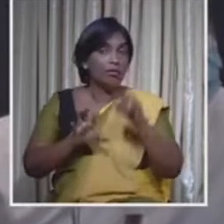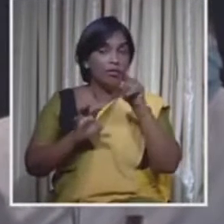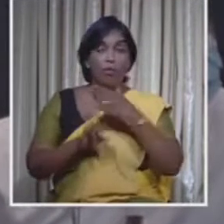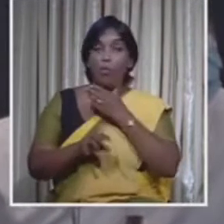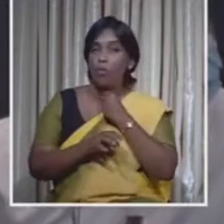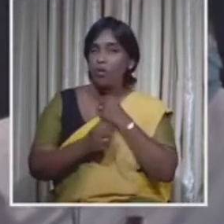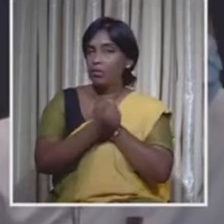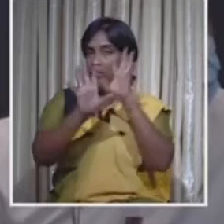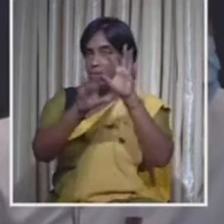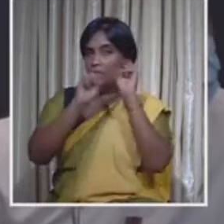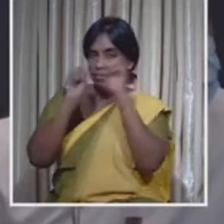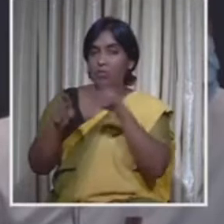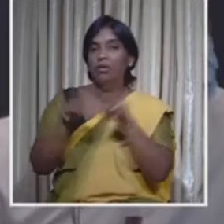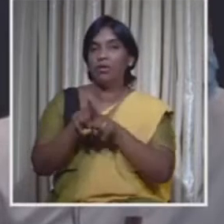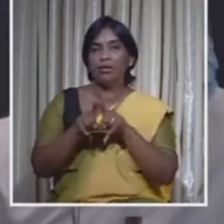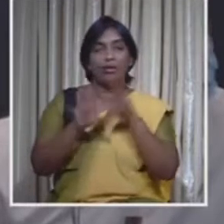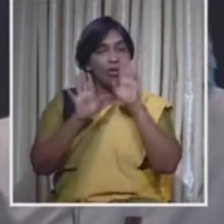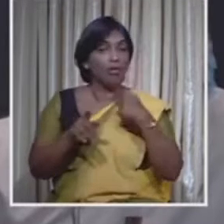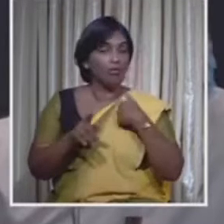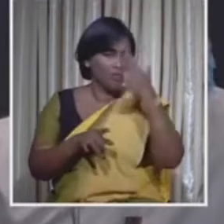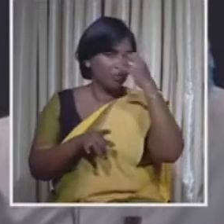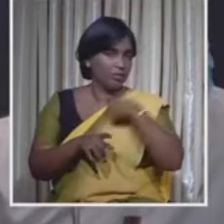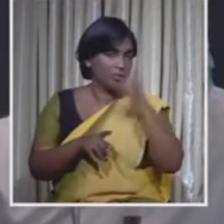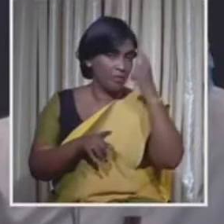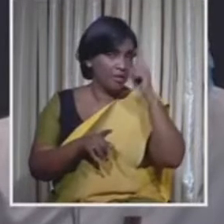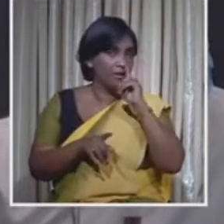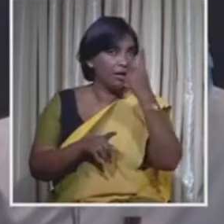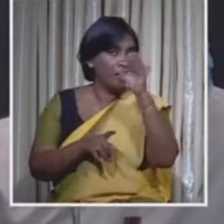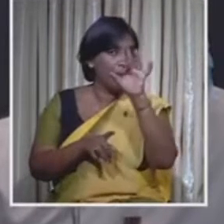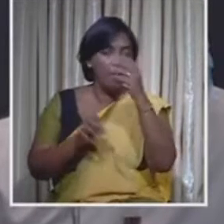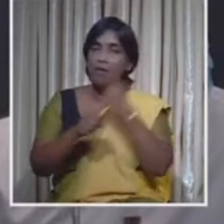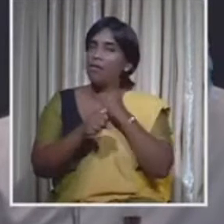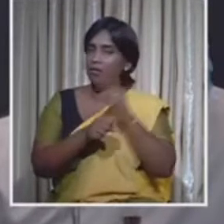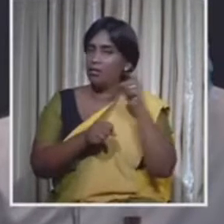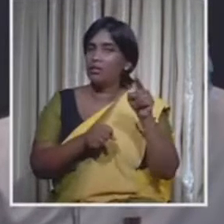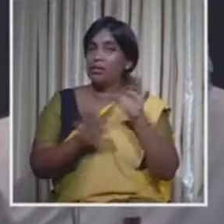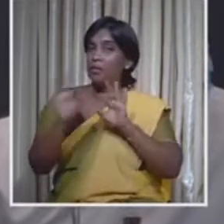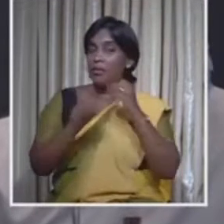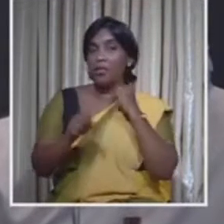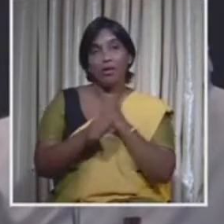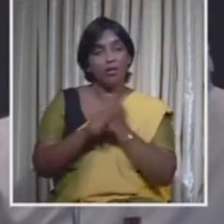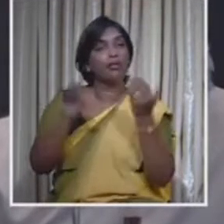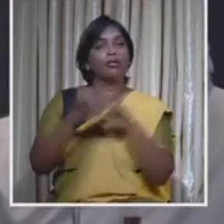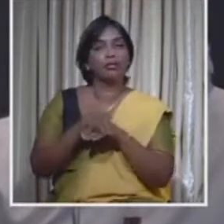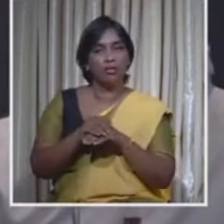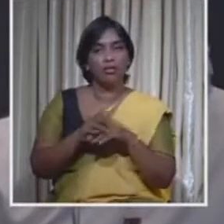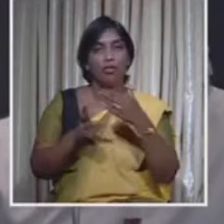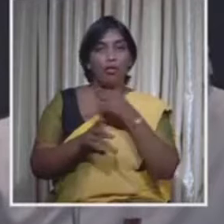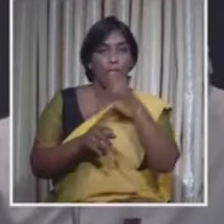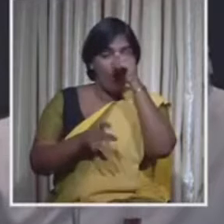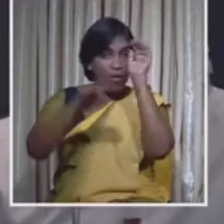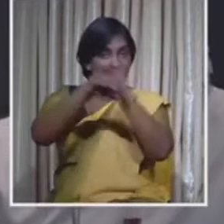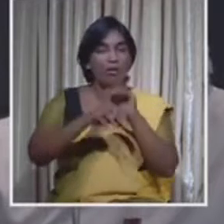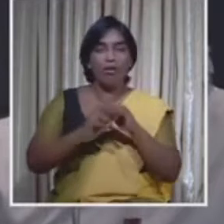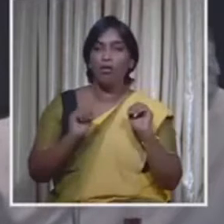බොරුවට හිරේ දාන්න උත්සාහ කරන්නේ හැබැයි අපි මතක් කරනවා එදා 2015 ආණ්ඩුව යහපාලන ආණ්ඩුව ආවහම හොරු අල්ලන්න උත්සාහ